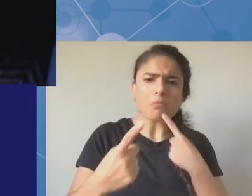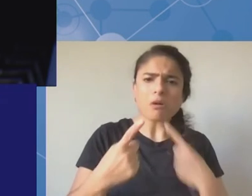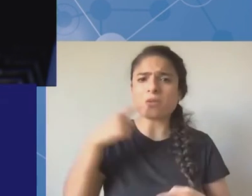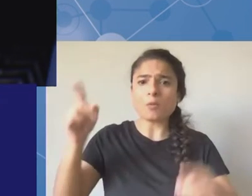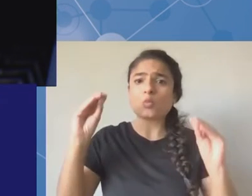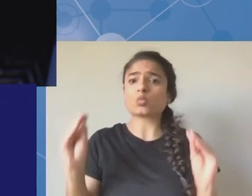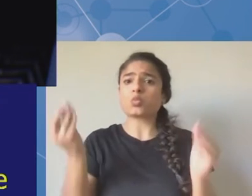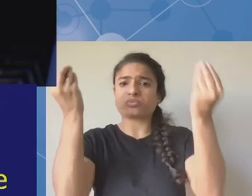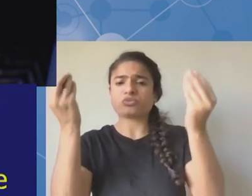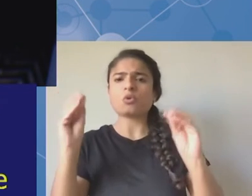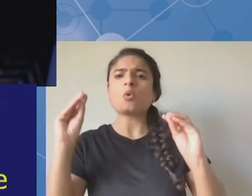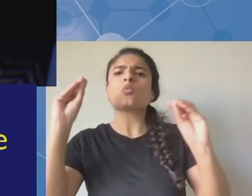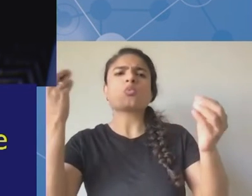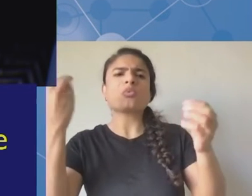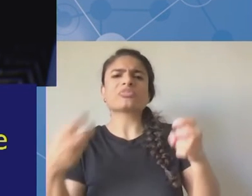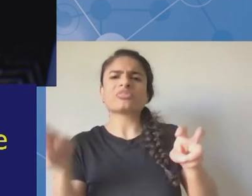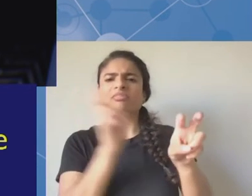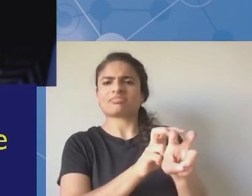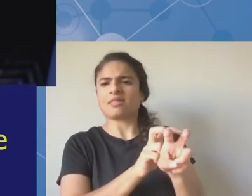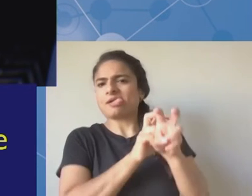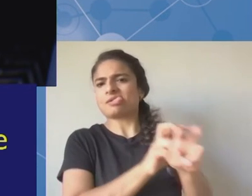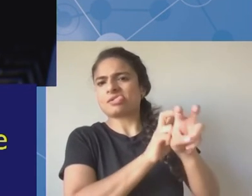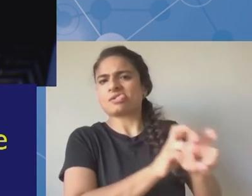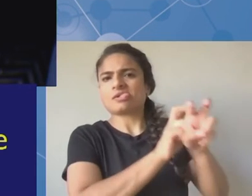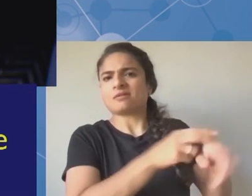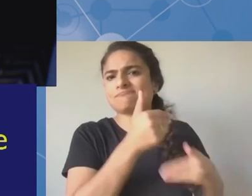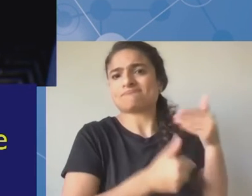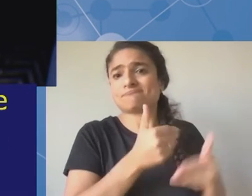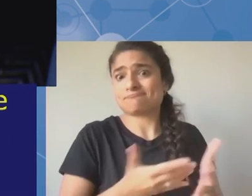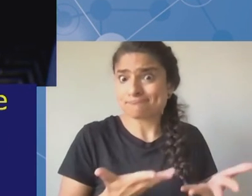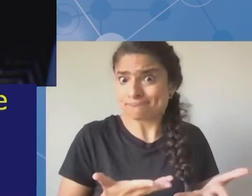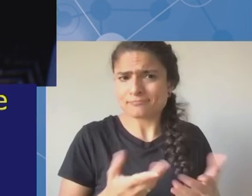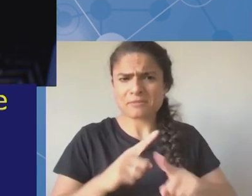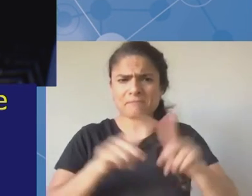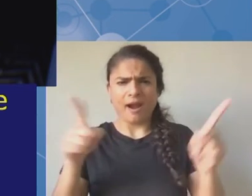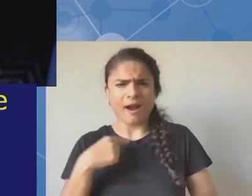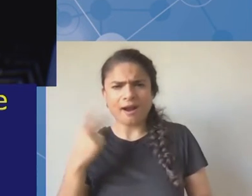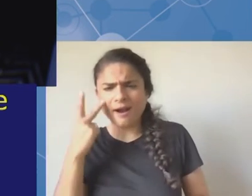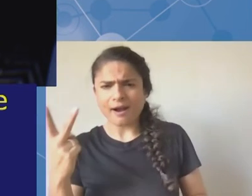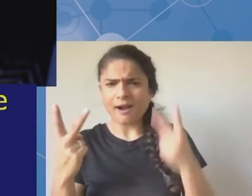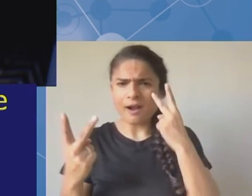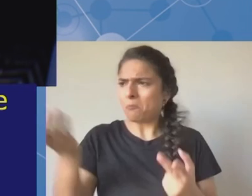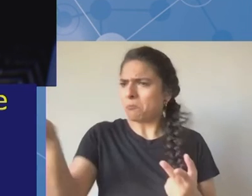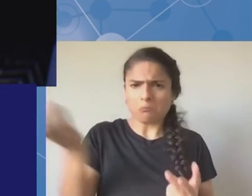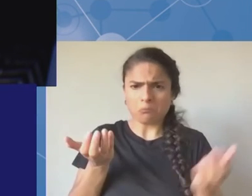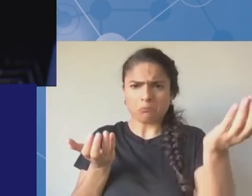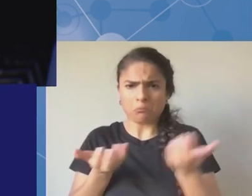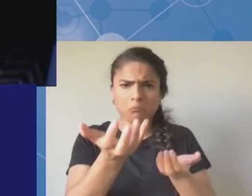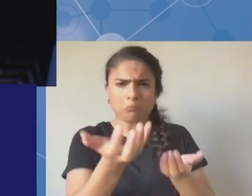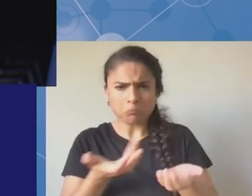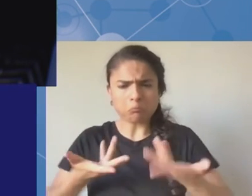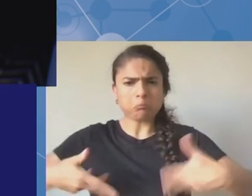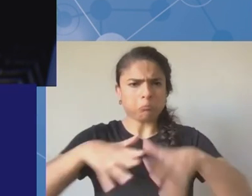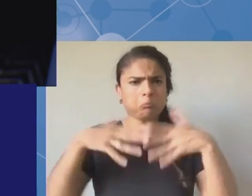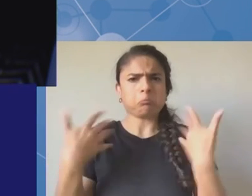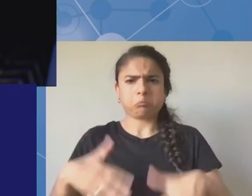здесь. И я, наверное, буду высказываться по поводу того, что уже было здесь сказано. Мы